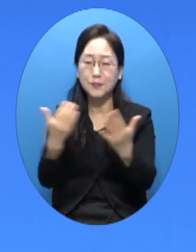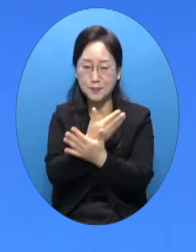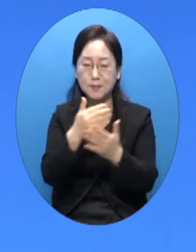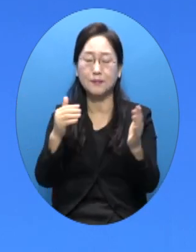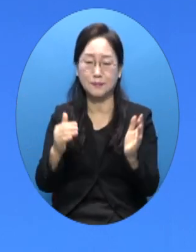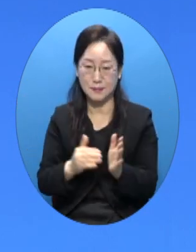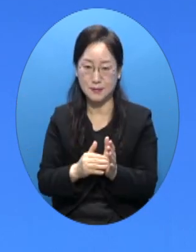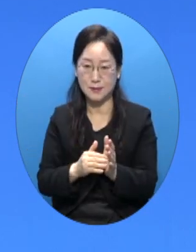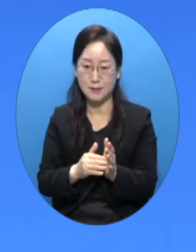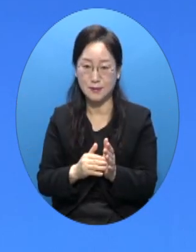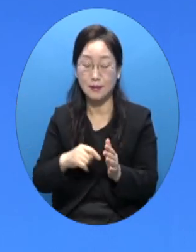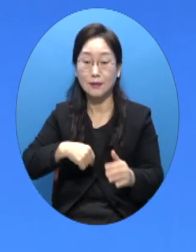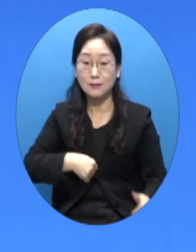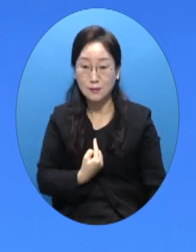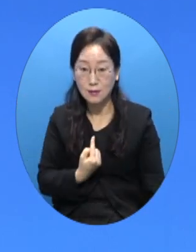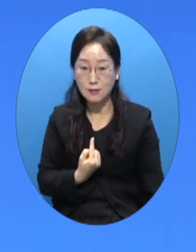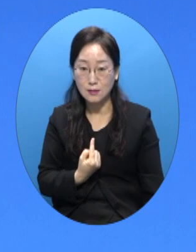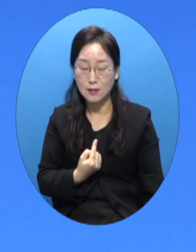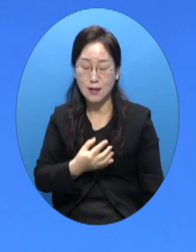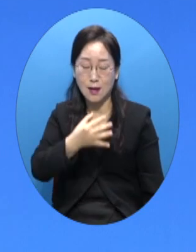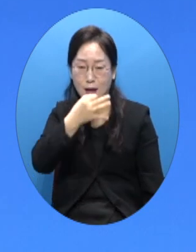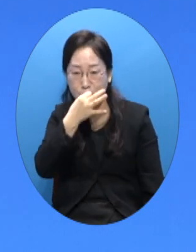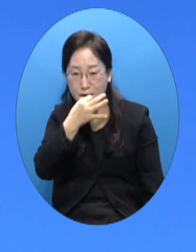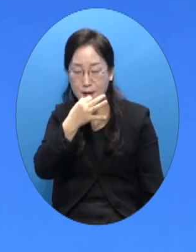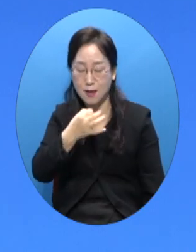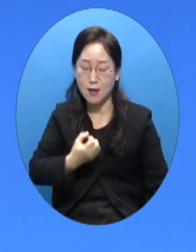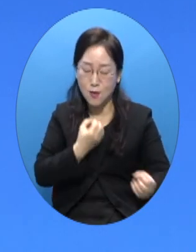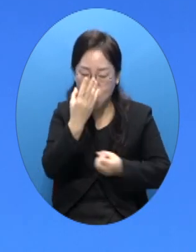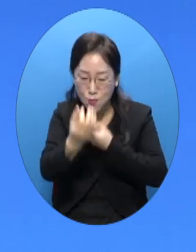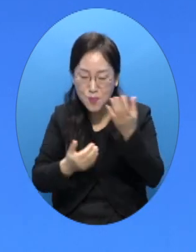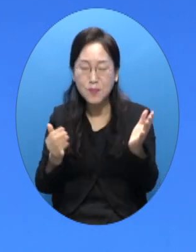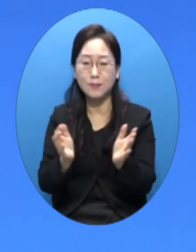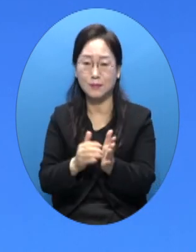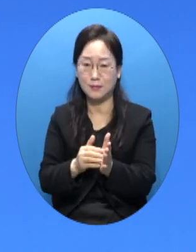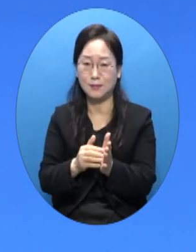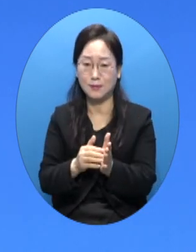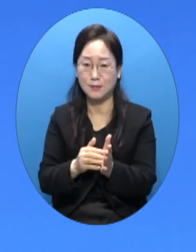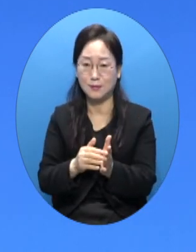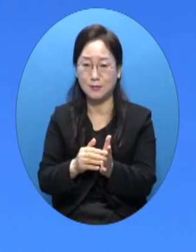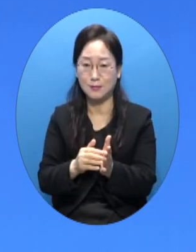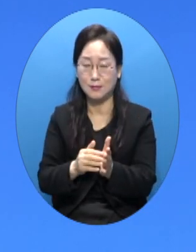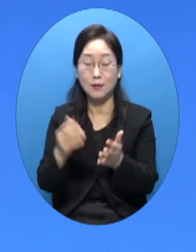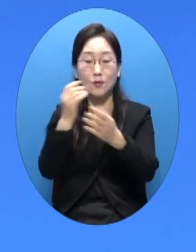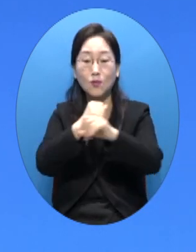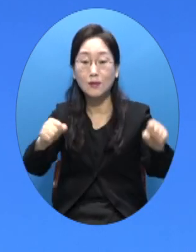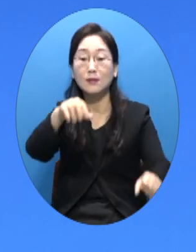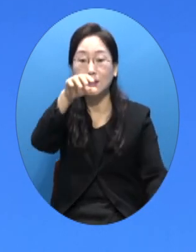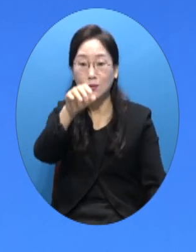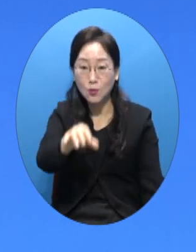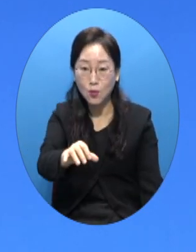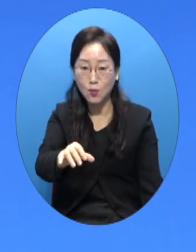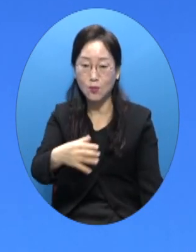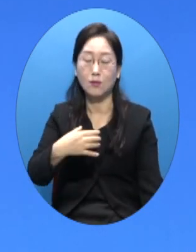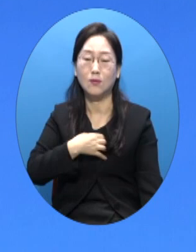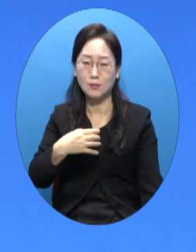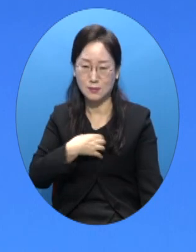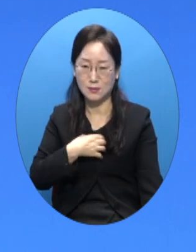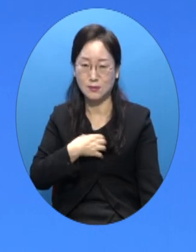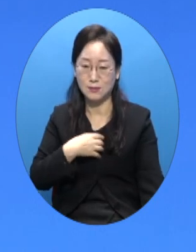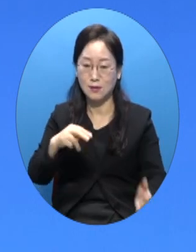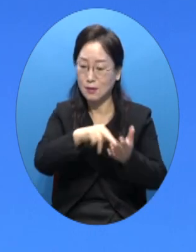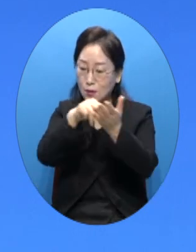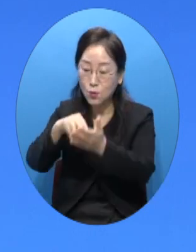회개했습니다 자기의 탐욕을 회개했습니다 광야가 거칠고